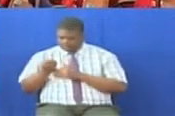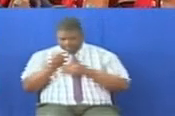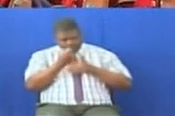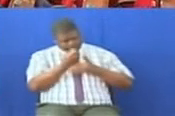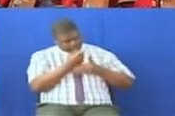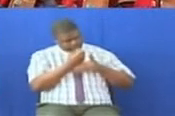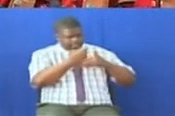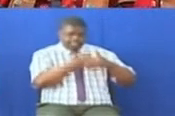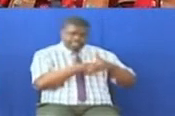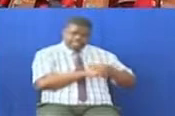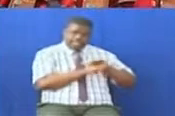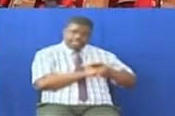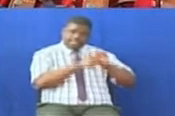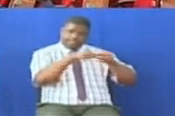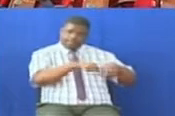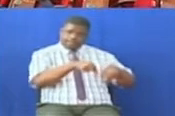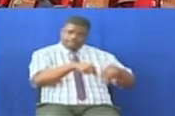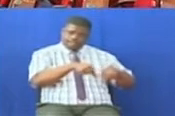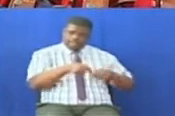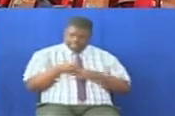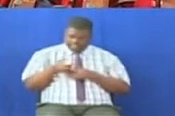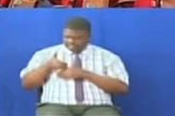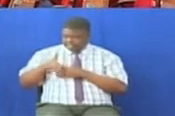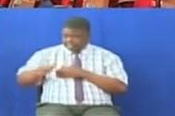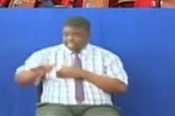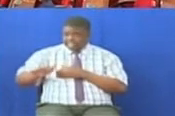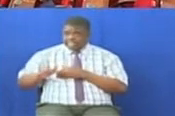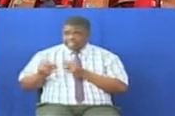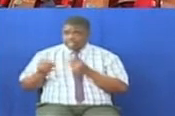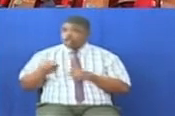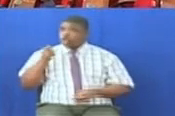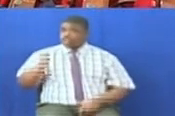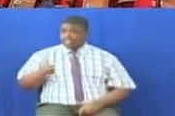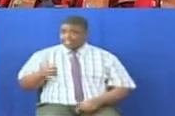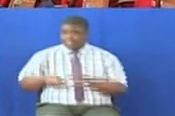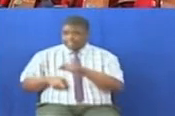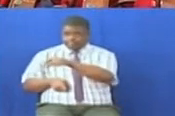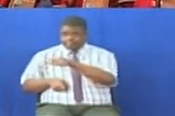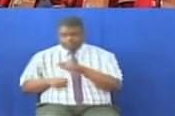nje ya bunge letu. Hongera sana. Mheshimiwa Naibu Spika,